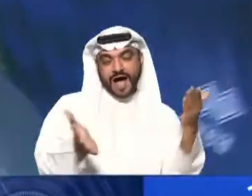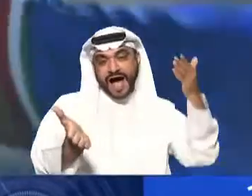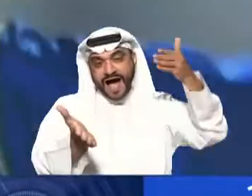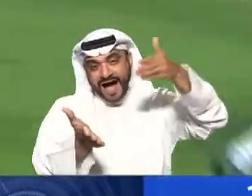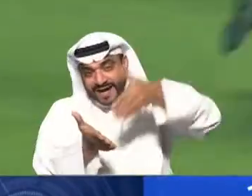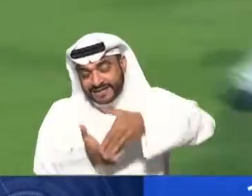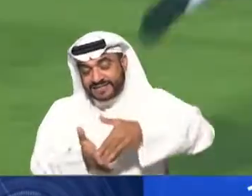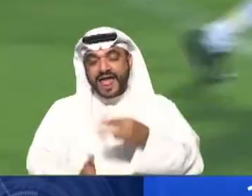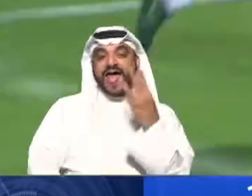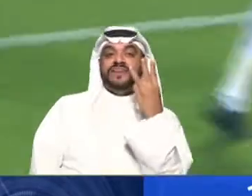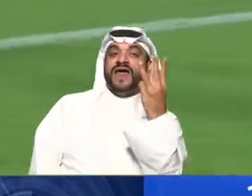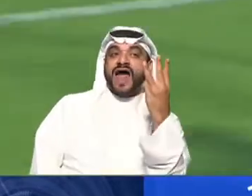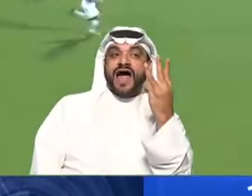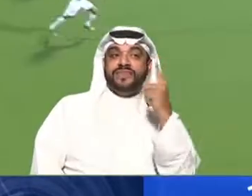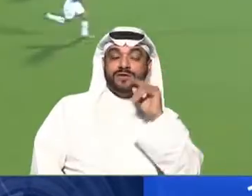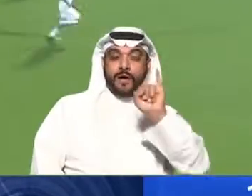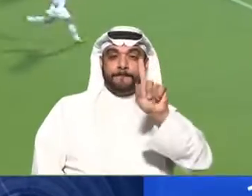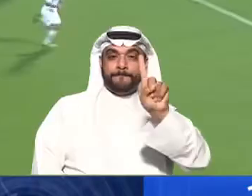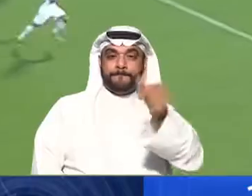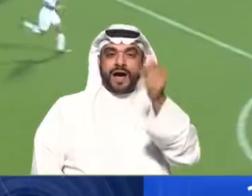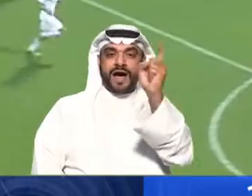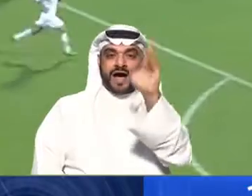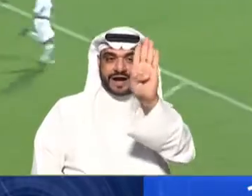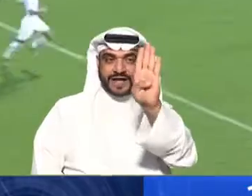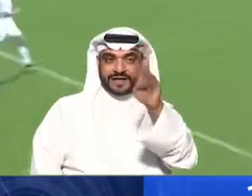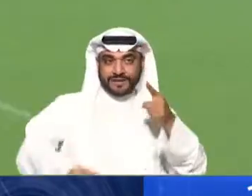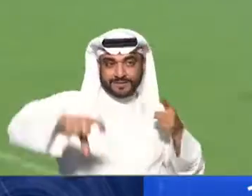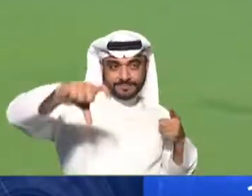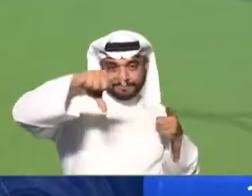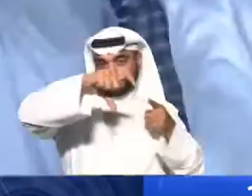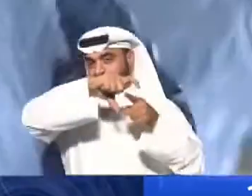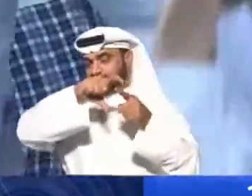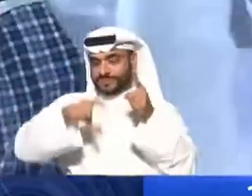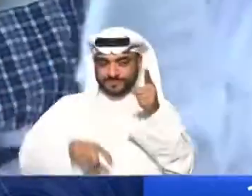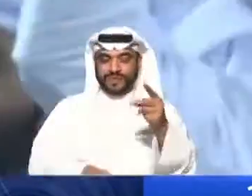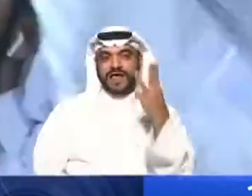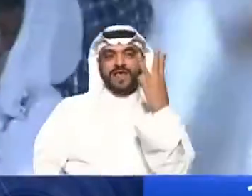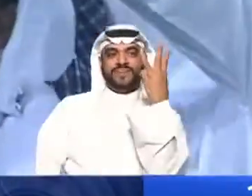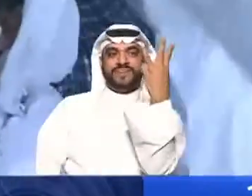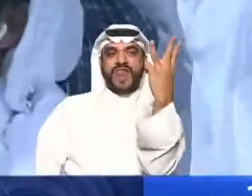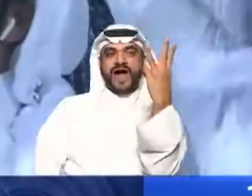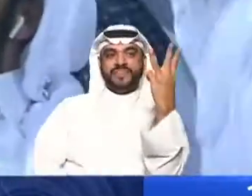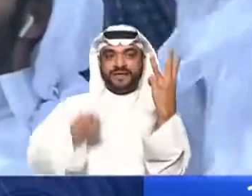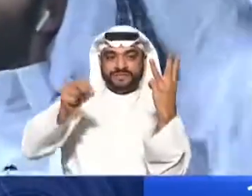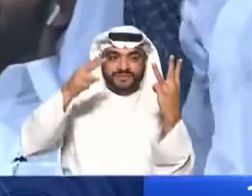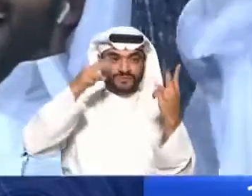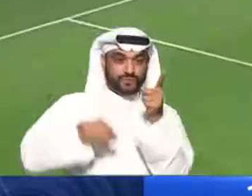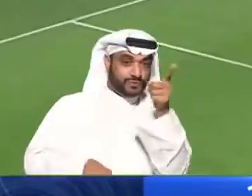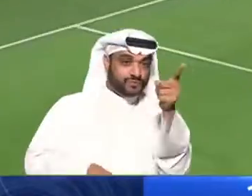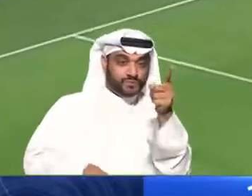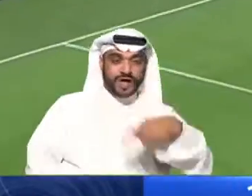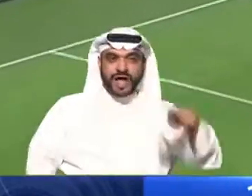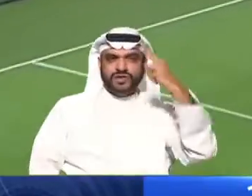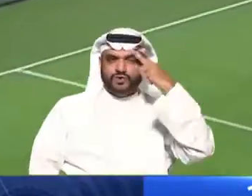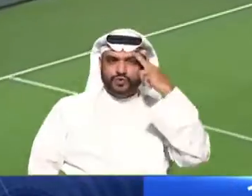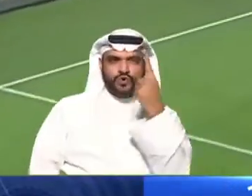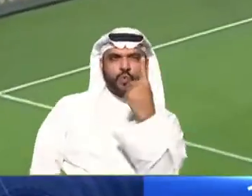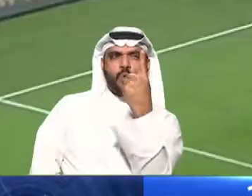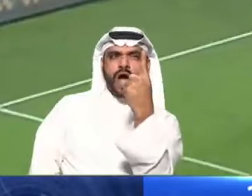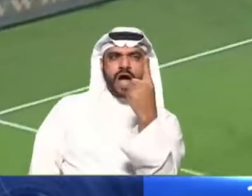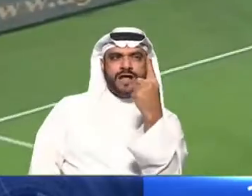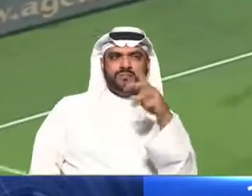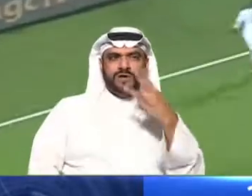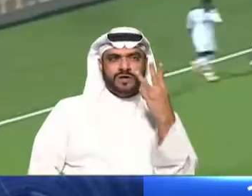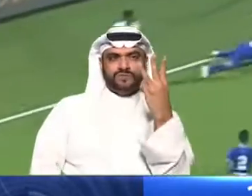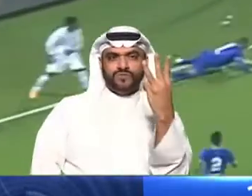أهداف التسجيل مبارك الفنيني في الدقيقة 90 من زمن الشوط الثاني، فيما أحرز هدف السعودية الوحيد فراس